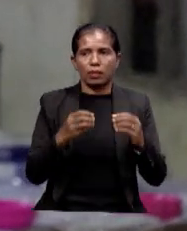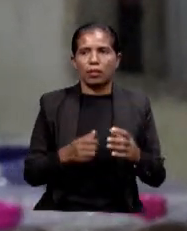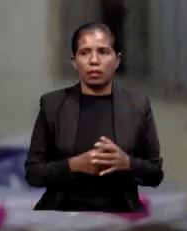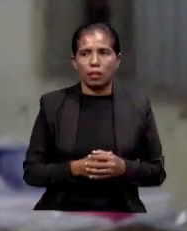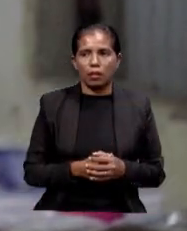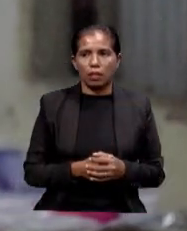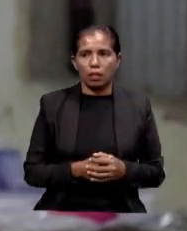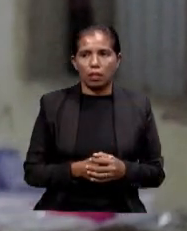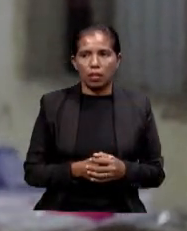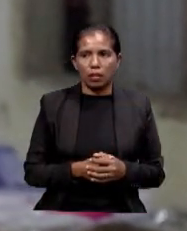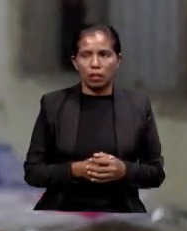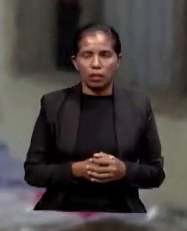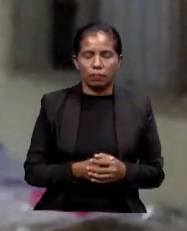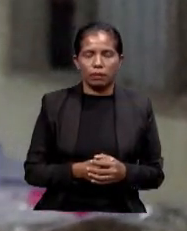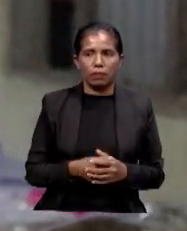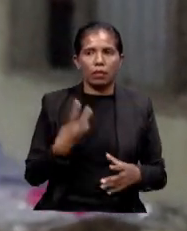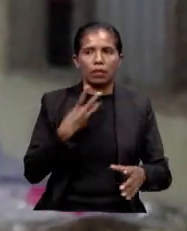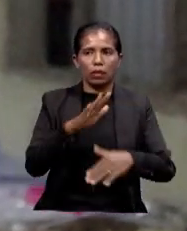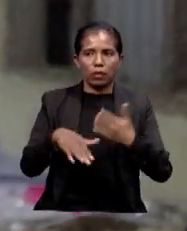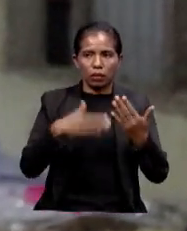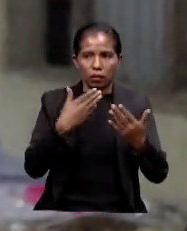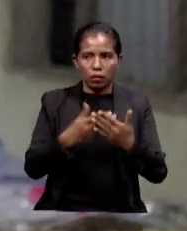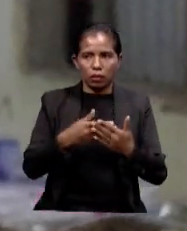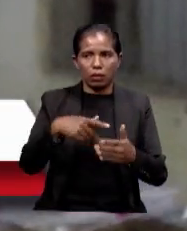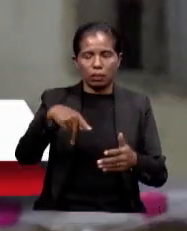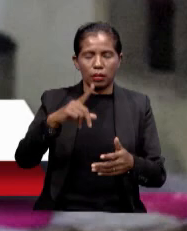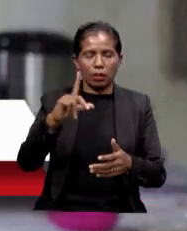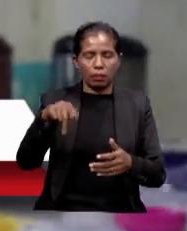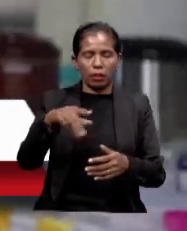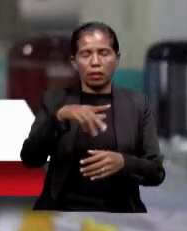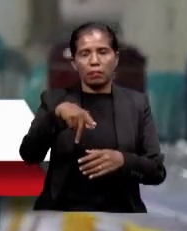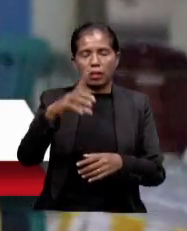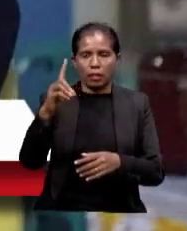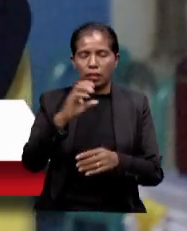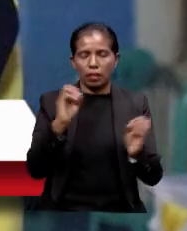berdiriga di tempat la sole, baru pengen se la sole, pengen la sole.